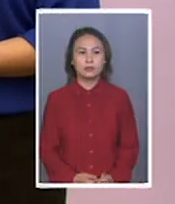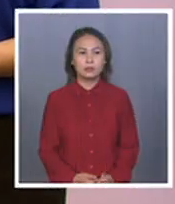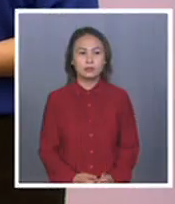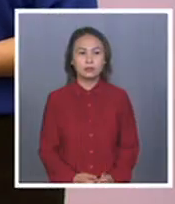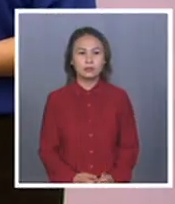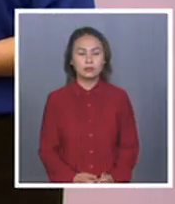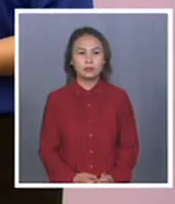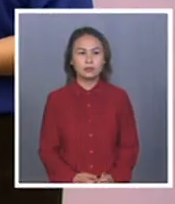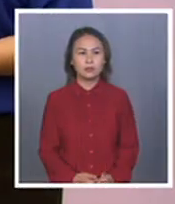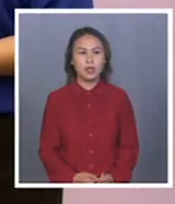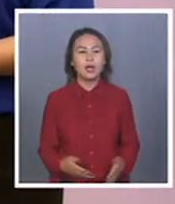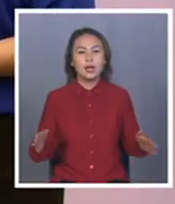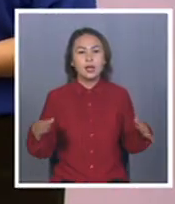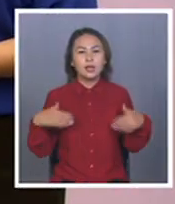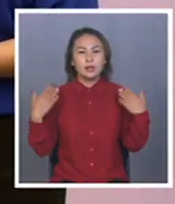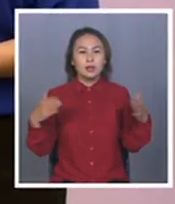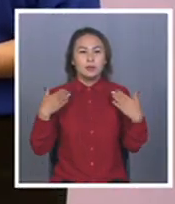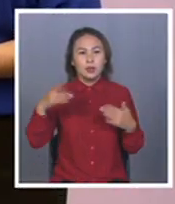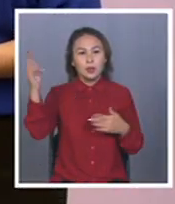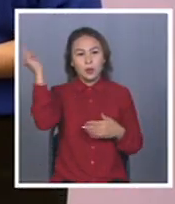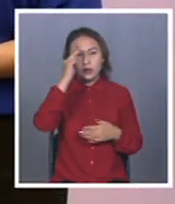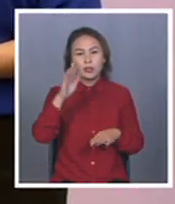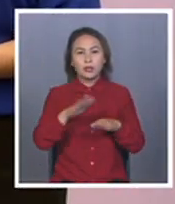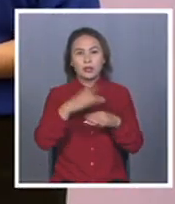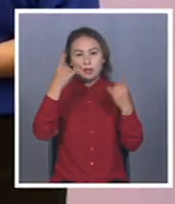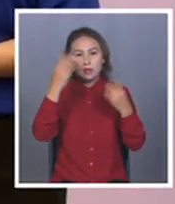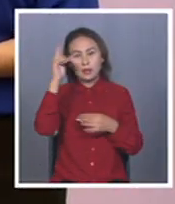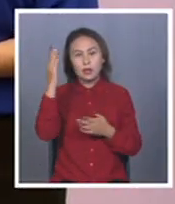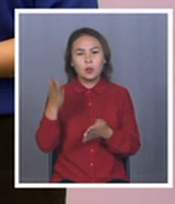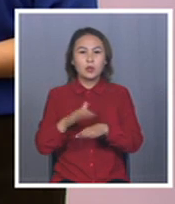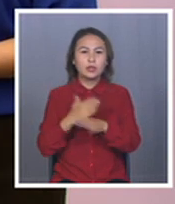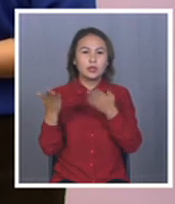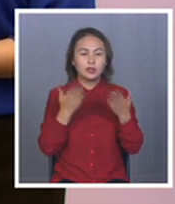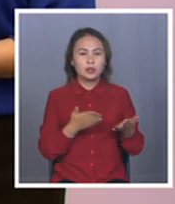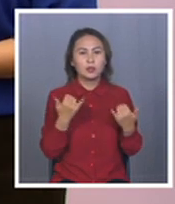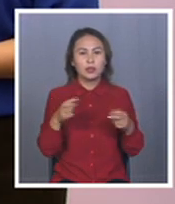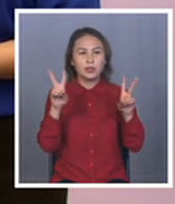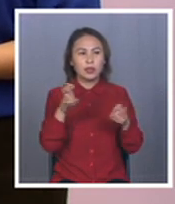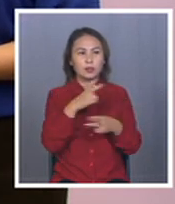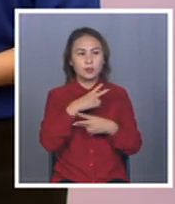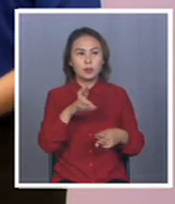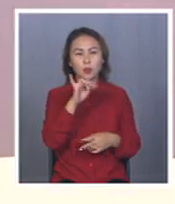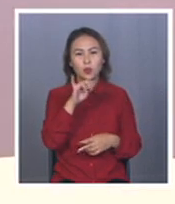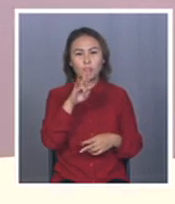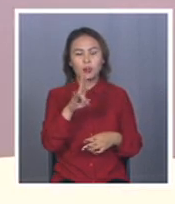Сәлеметсіңдер мен оқушылар. Теле сабаққа қош келдіңдер. Бүгінгі сабағымыздың тақырыбы буын